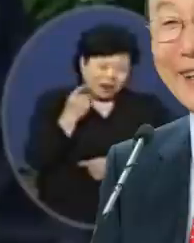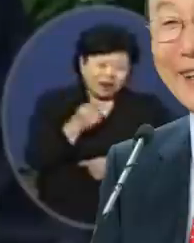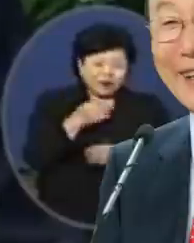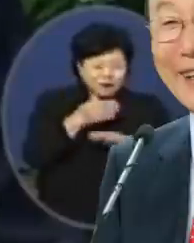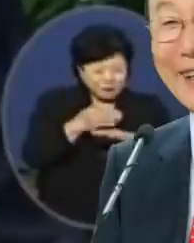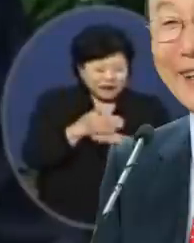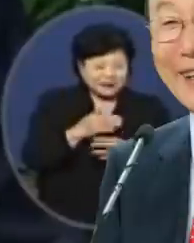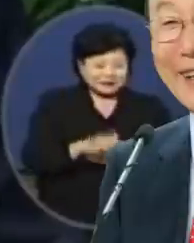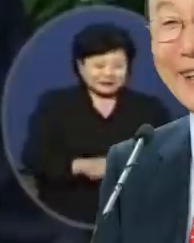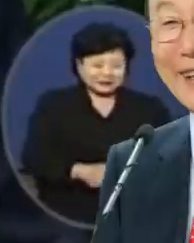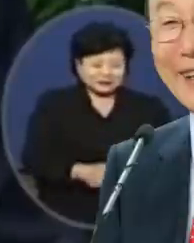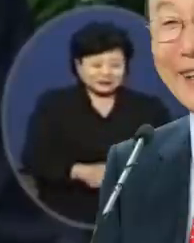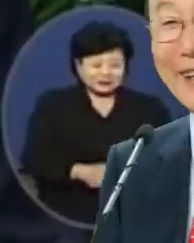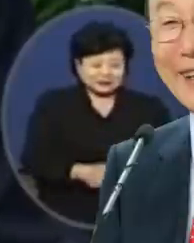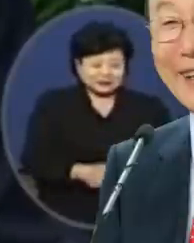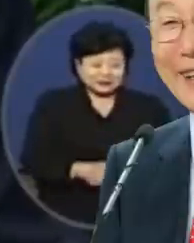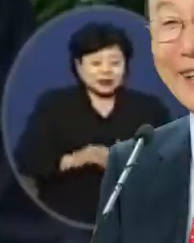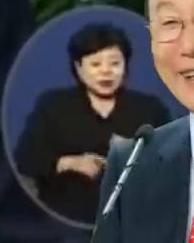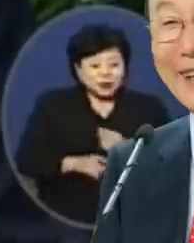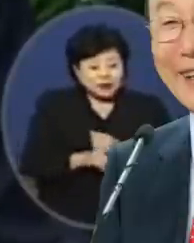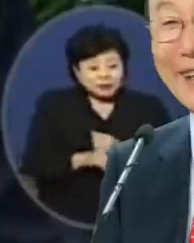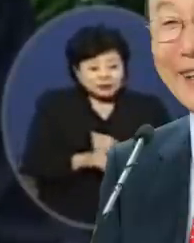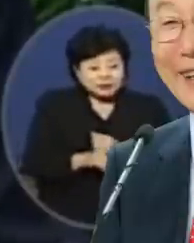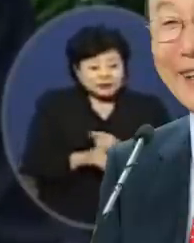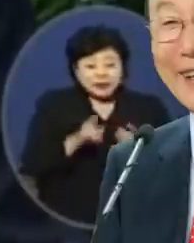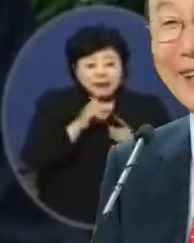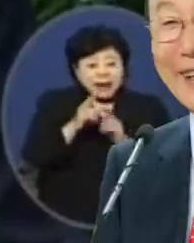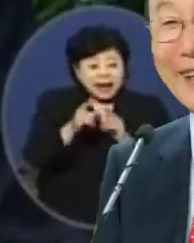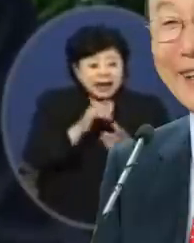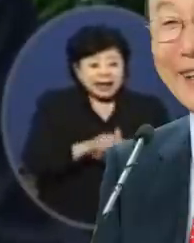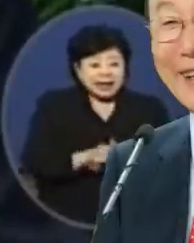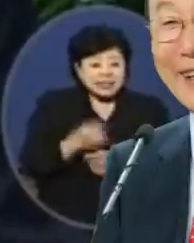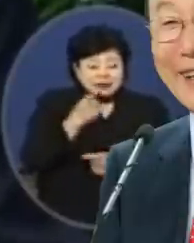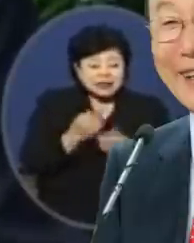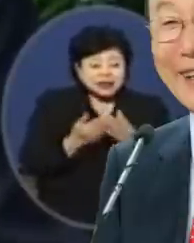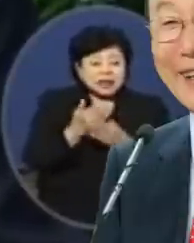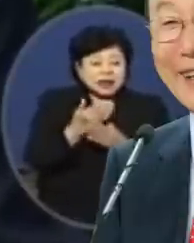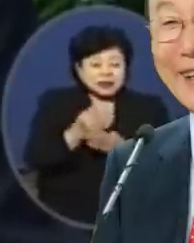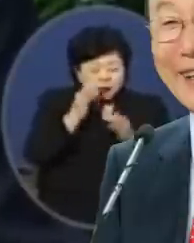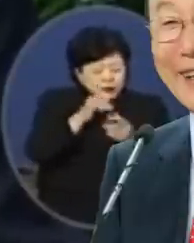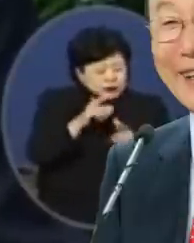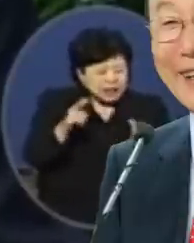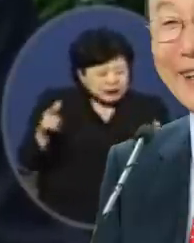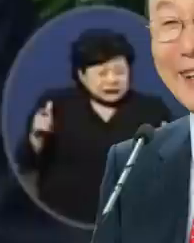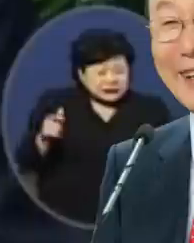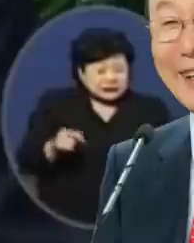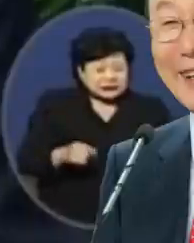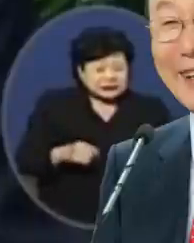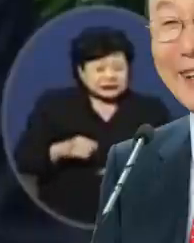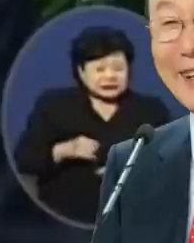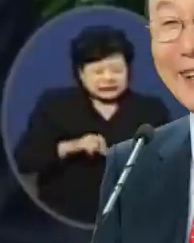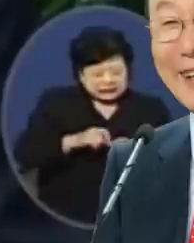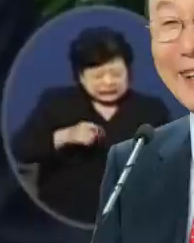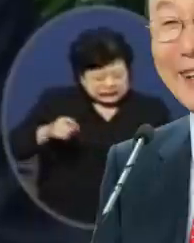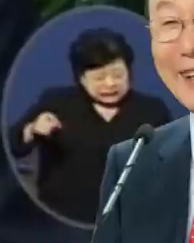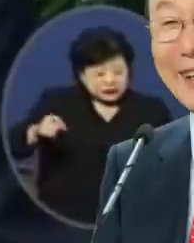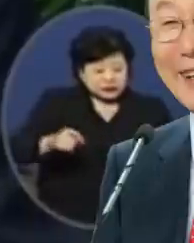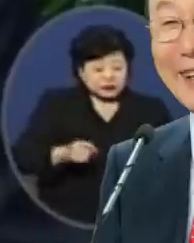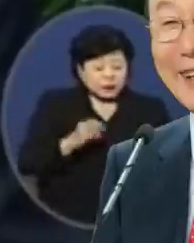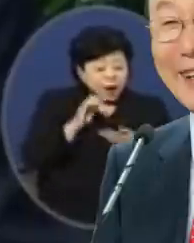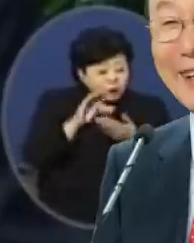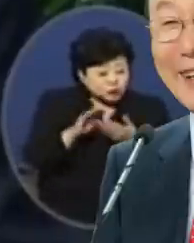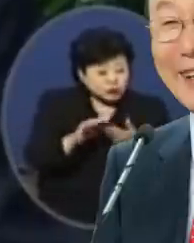고맙다. 왜냐하면 이 말이 입에서 나오는 게 눈에 안 보이는 비단실 같습니다만 얼마 안